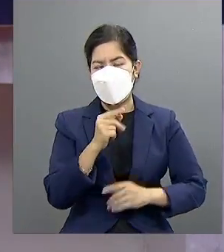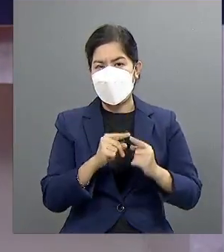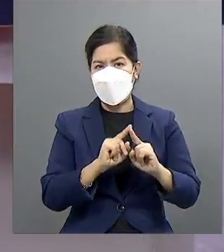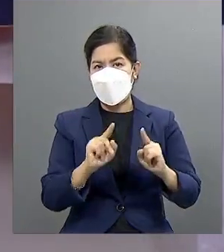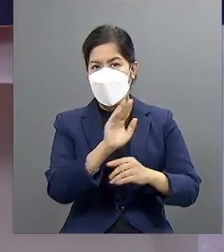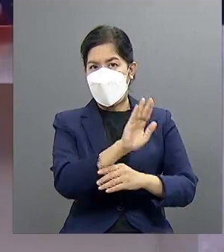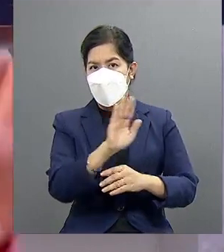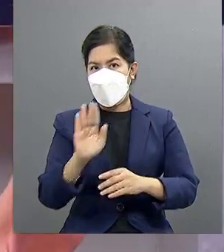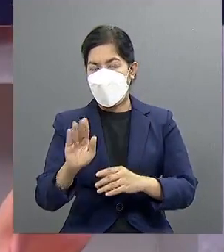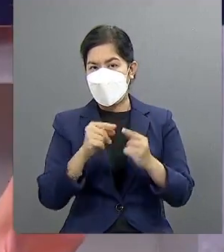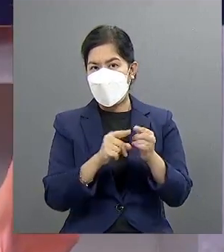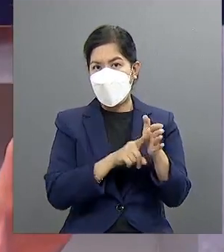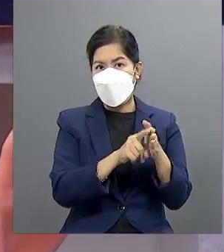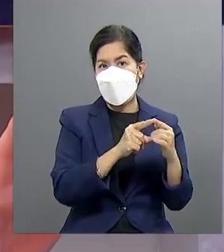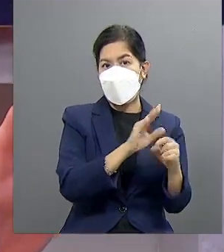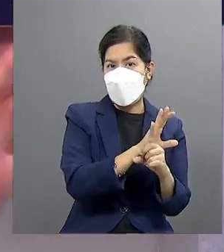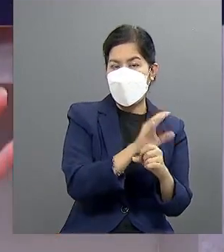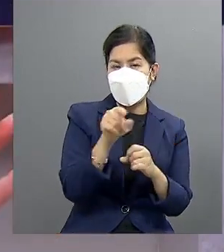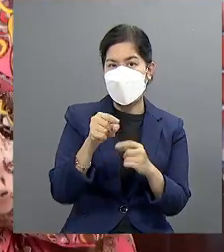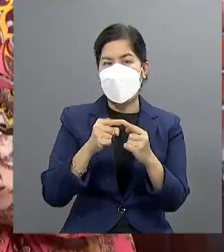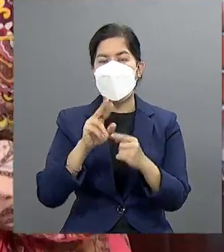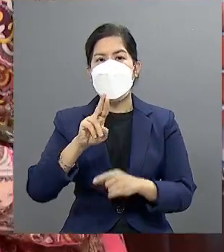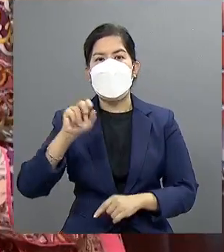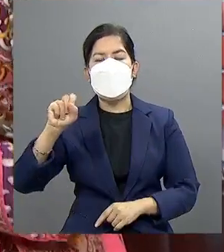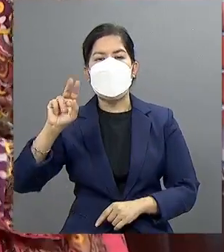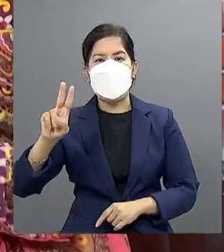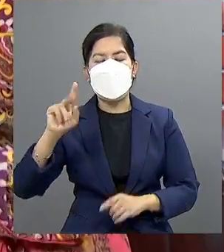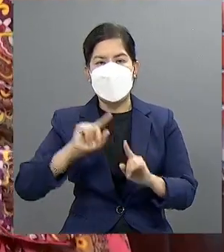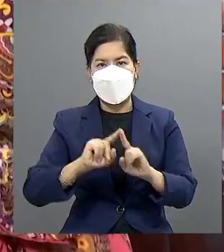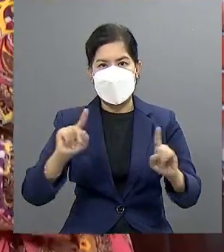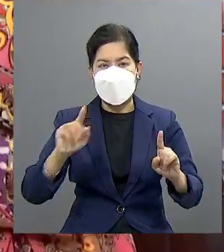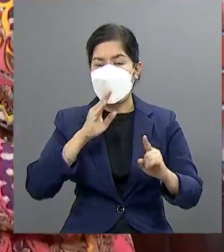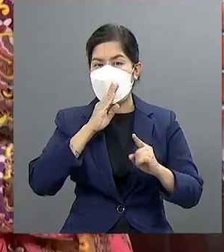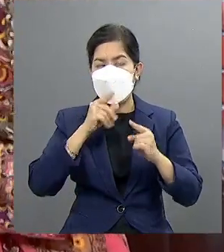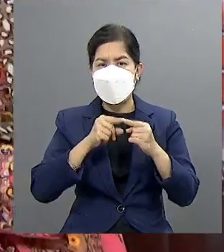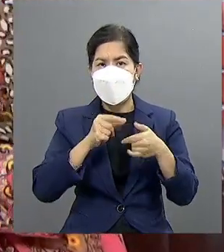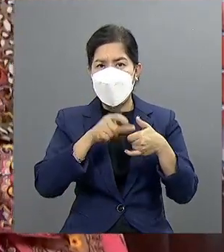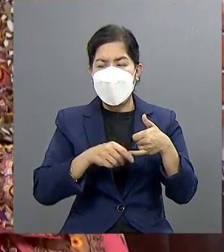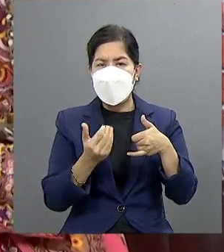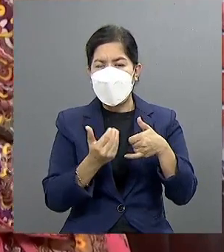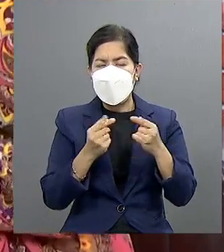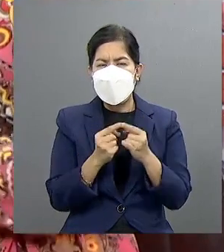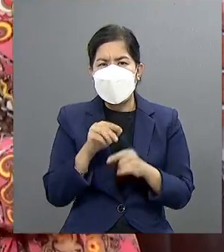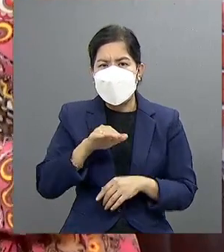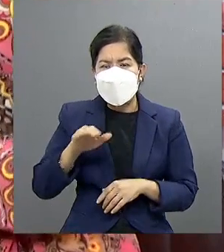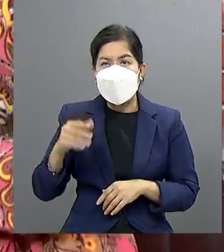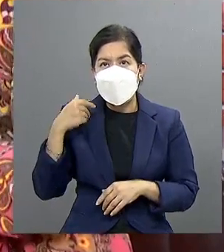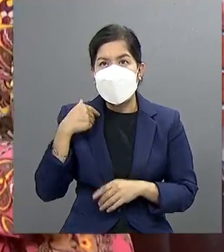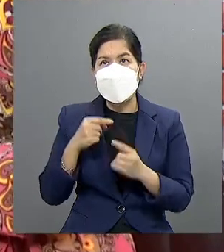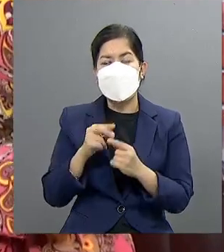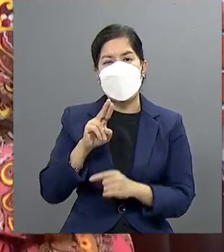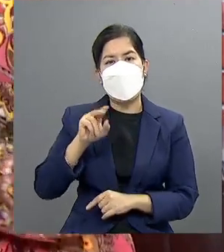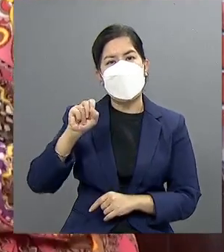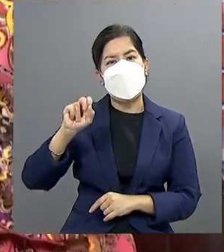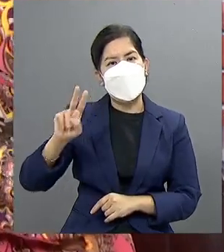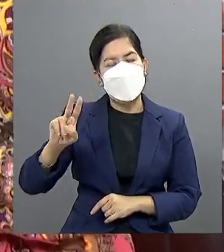ควิด19กับ RSV ด้วย ค่ะก็คือส่วนใหญ่ถ้าเป็นเด็กเล็กอ่ะถ้ามีไอหอบอ่ะมันจะเป็น RSV มากกว่าโควิด19เพราะอย่างที่เราท